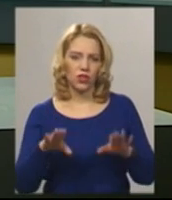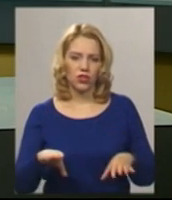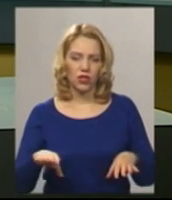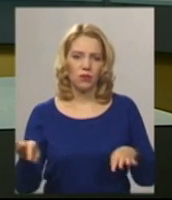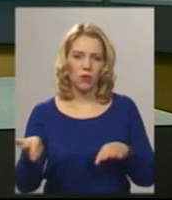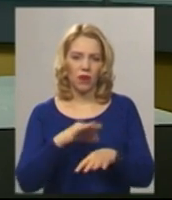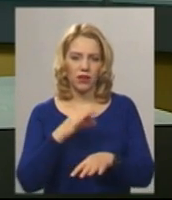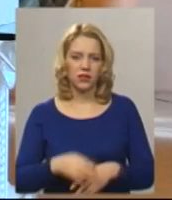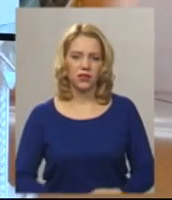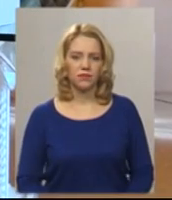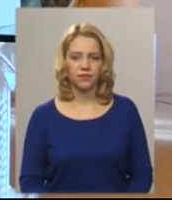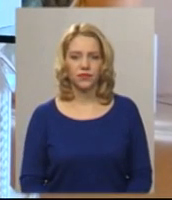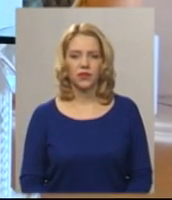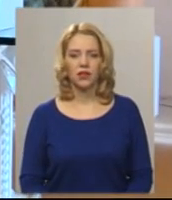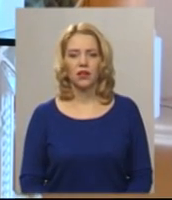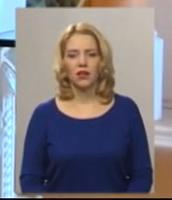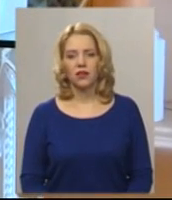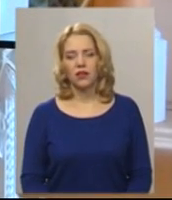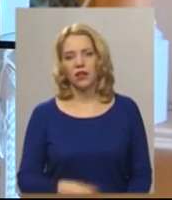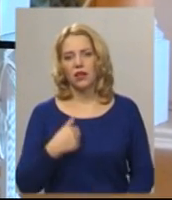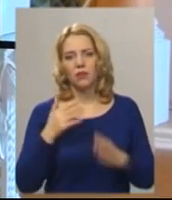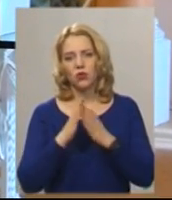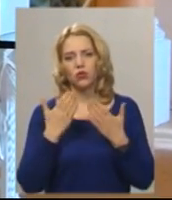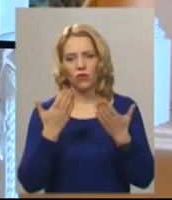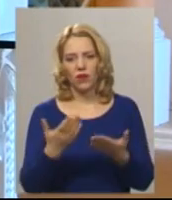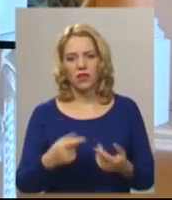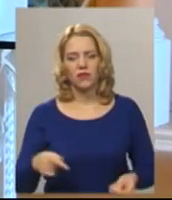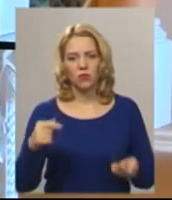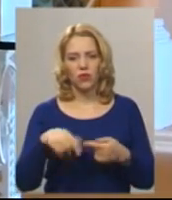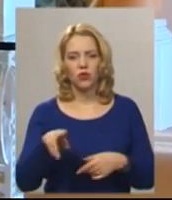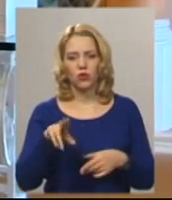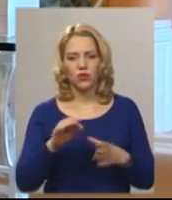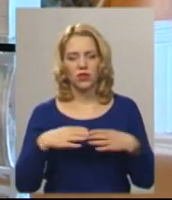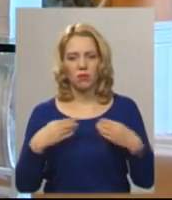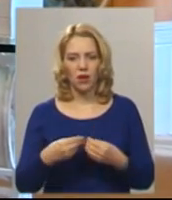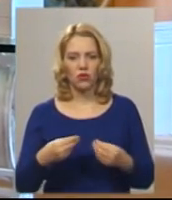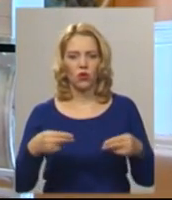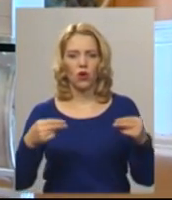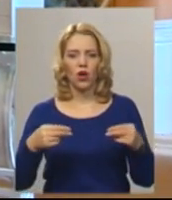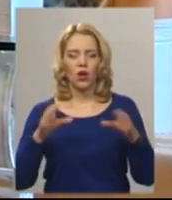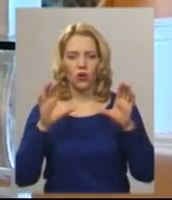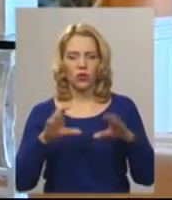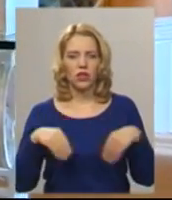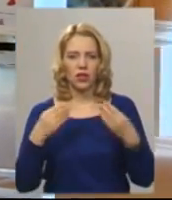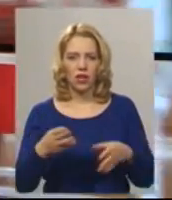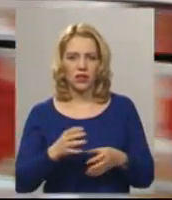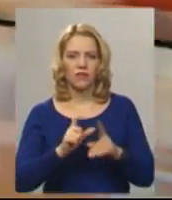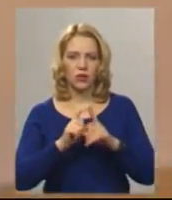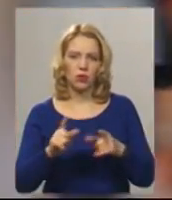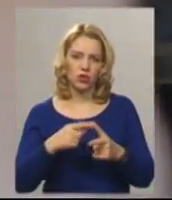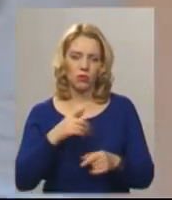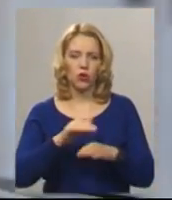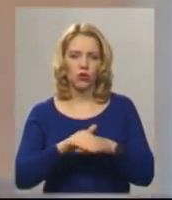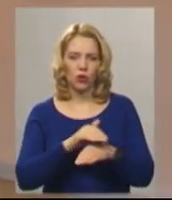Збродової. Я прошу вас відповідно до сімейного кодексу надати відповіді. Чи по добрій волі ви, Анастасія,